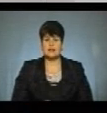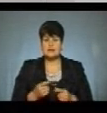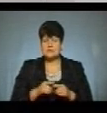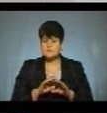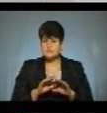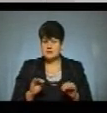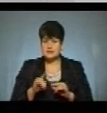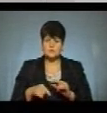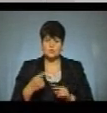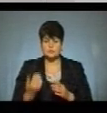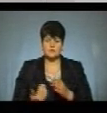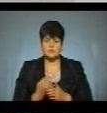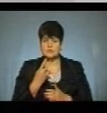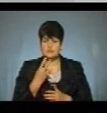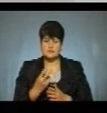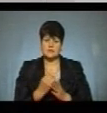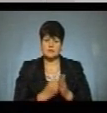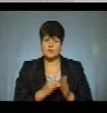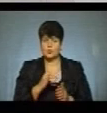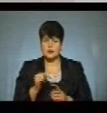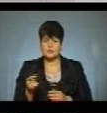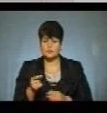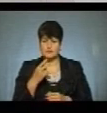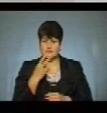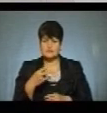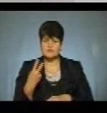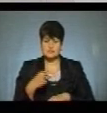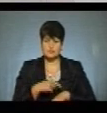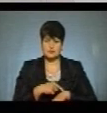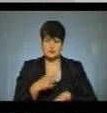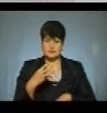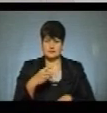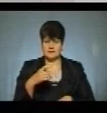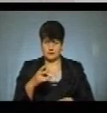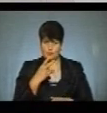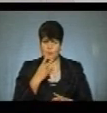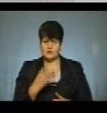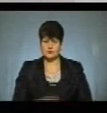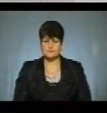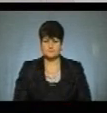у мене все. Наступний випуск новин на телеканалі ЮА Тернопіль. Дивіться о 20:30. Побачимось.